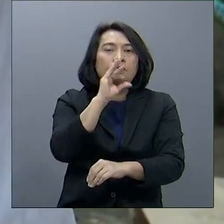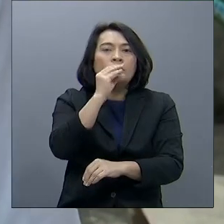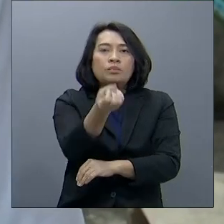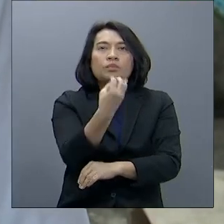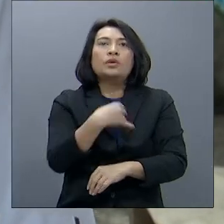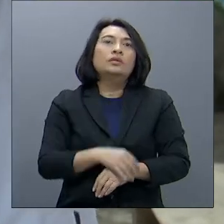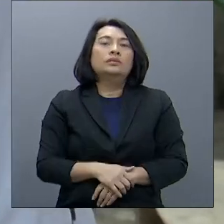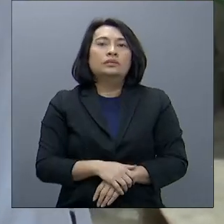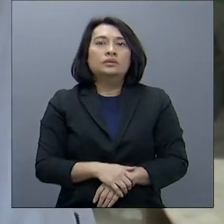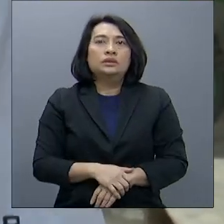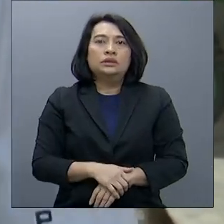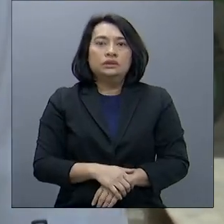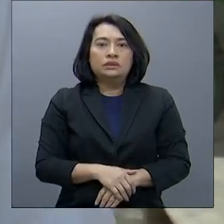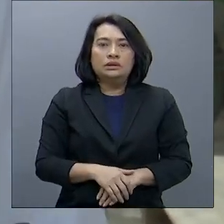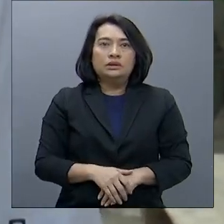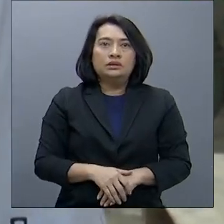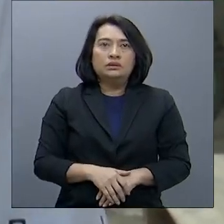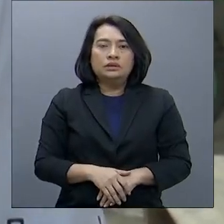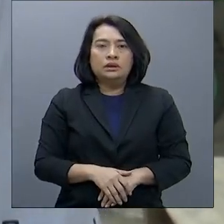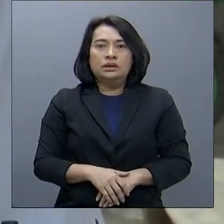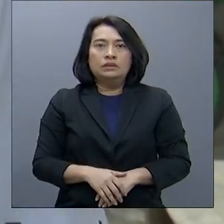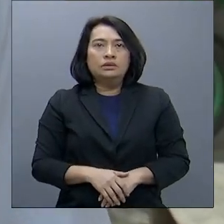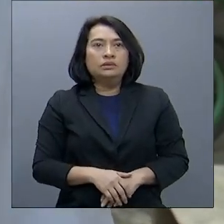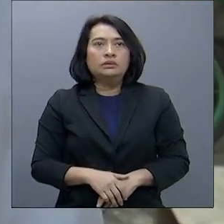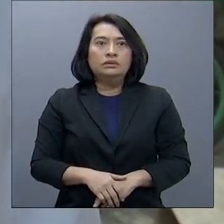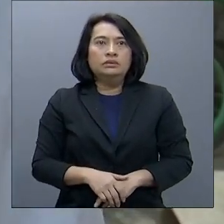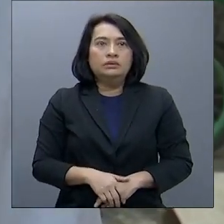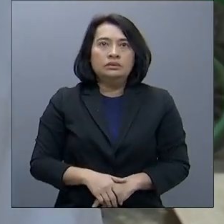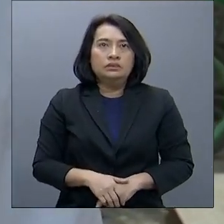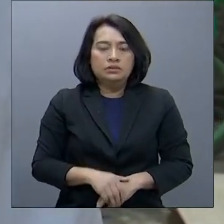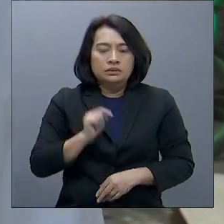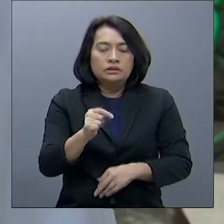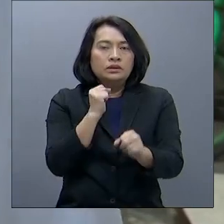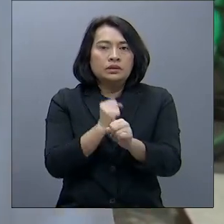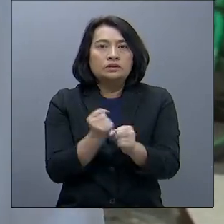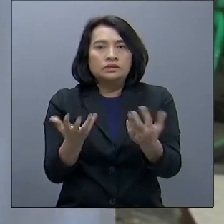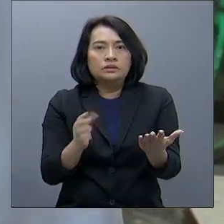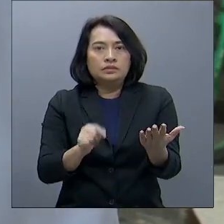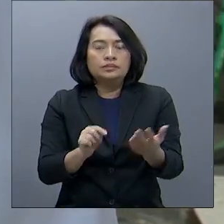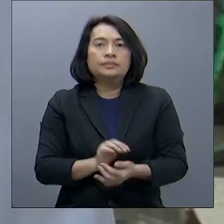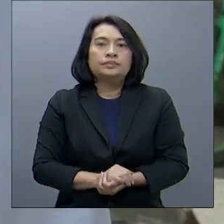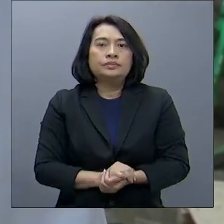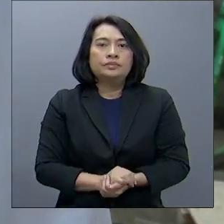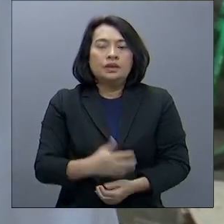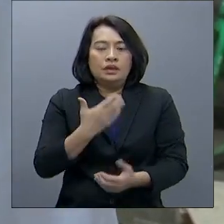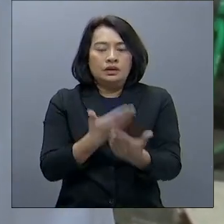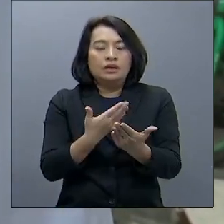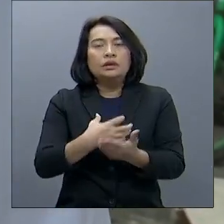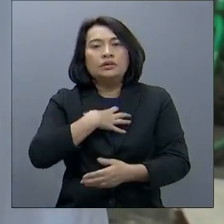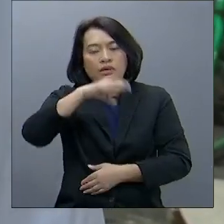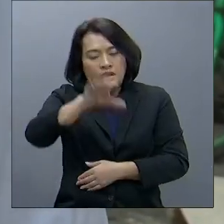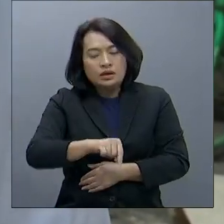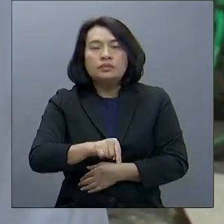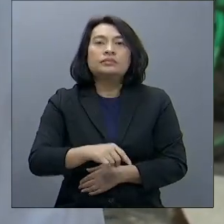ค่ะแล้วทีนี้กลายเป็นแบบหนูจะทำยังไงดีก็อยากตามเงินก็อยากตามเงินอะไรอย่างเงี้ย